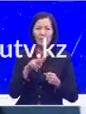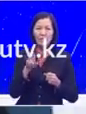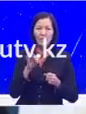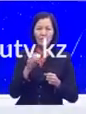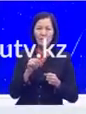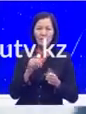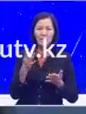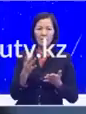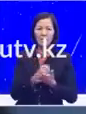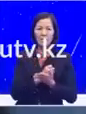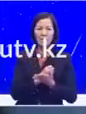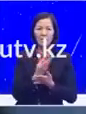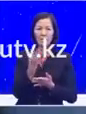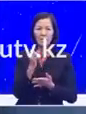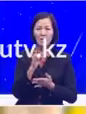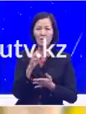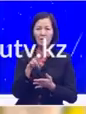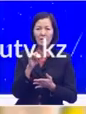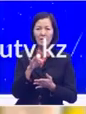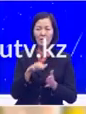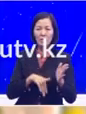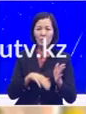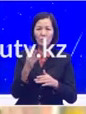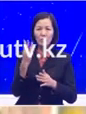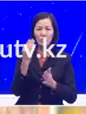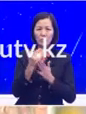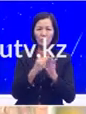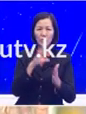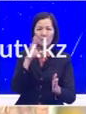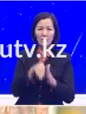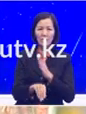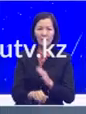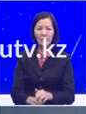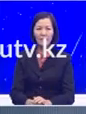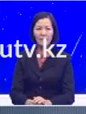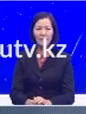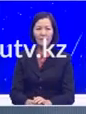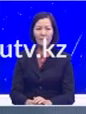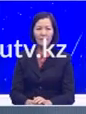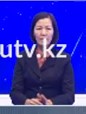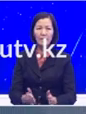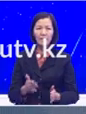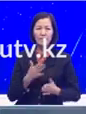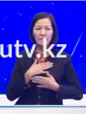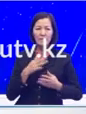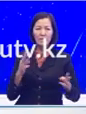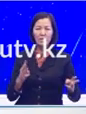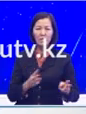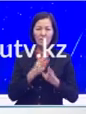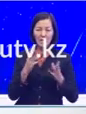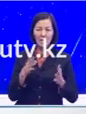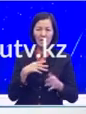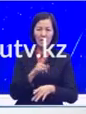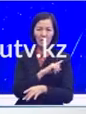әлемді мойындатқан Шардара бағдарламасы үздік үштікке ілінді. Бұл әрине бізді жігерлендіреді,